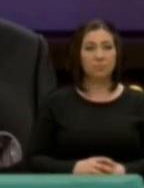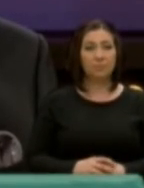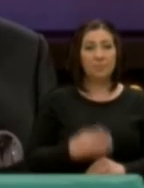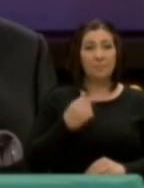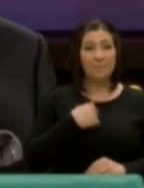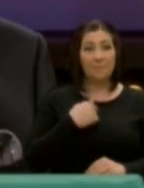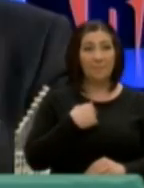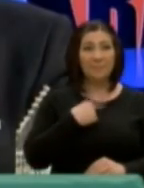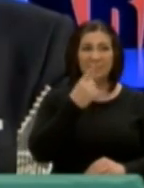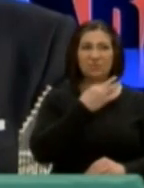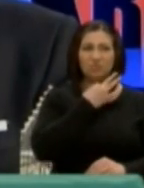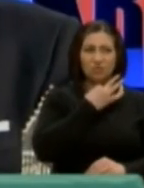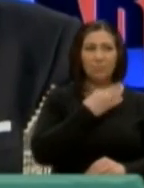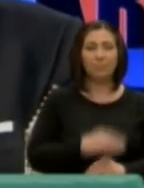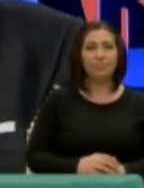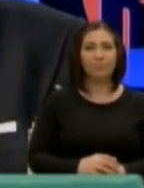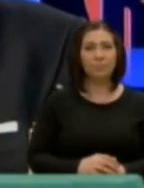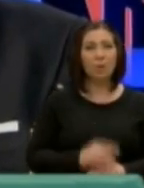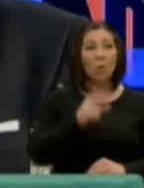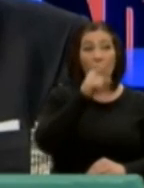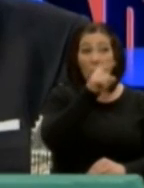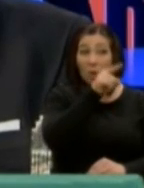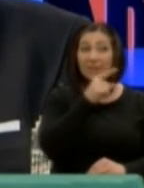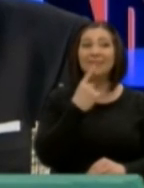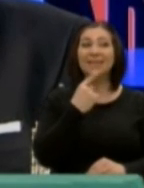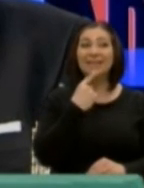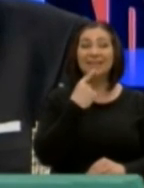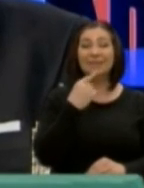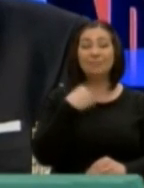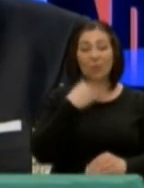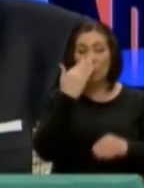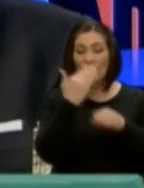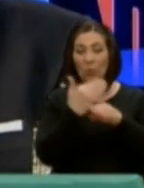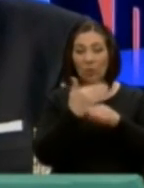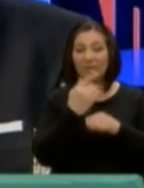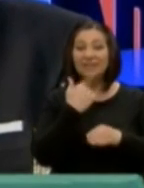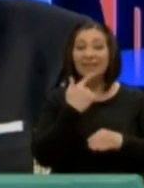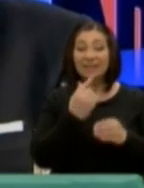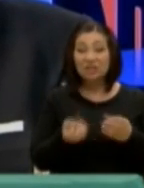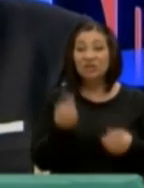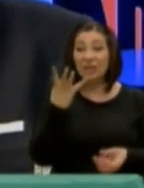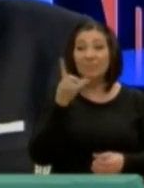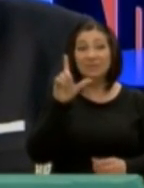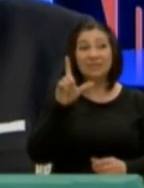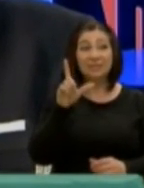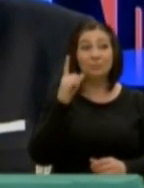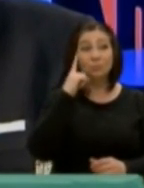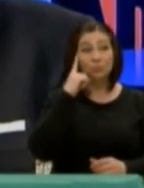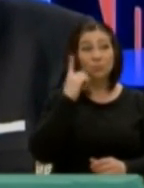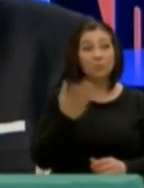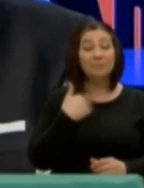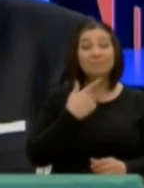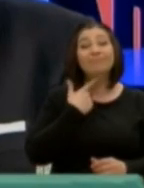Benim de ricam oradaki tahtacılarınıza bize uygun tahtı çıkartmalıdır. Sonuçta bir insanın canı tahtı